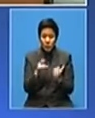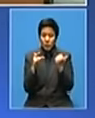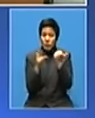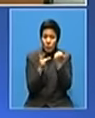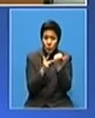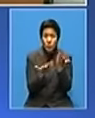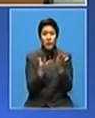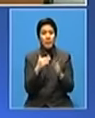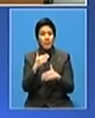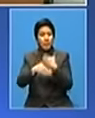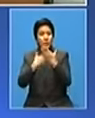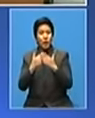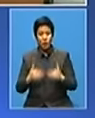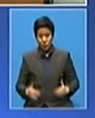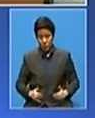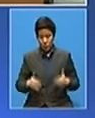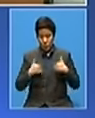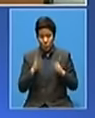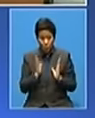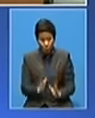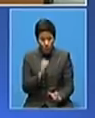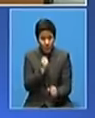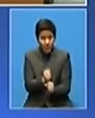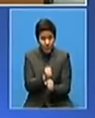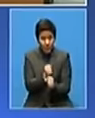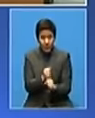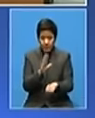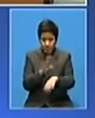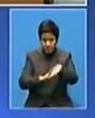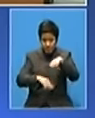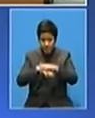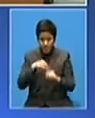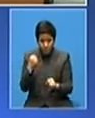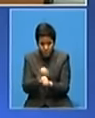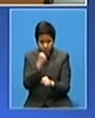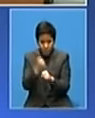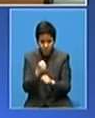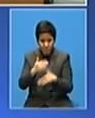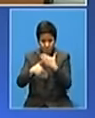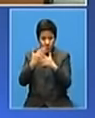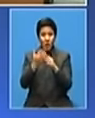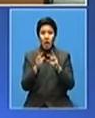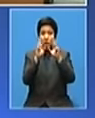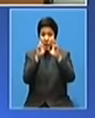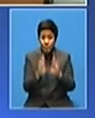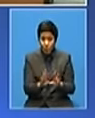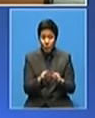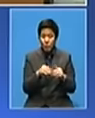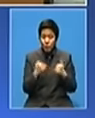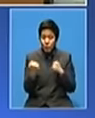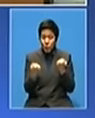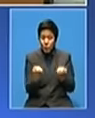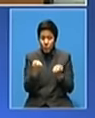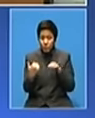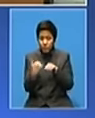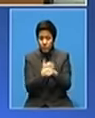ยีการพัฒนาคุณภาพบุคลากรการฝึกทักษะฝีมือแรงงานรวมไปถึงระบบโลจิสติกส์ต่างๆ